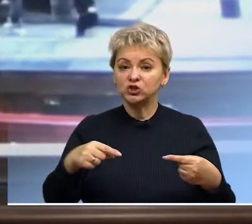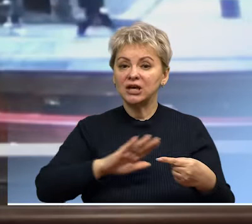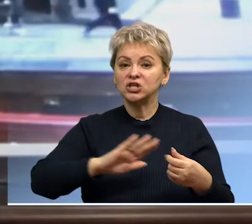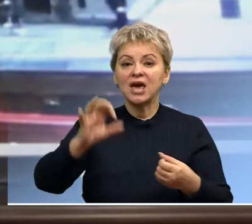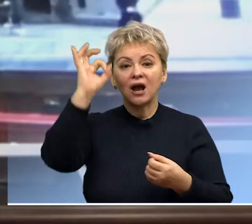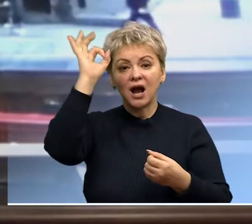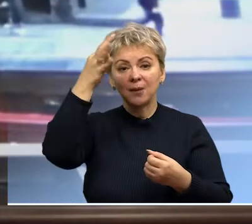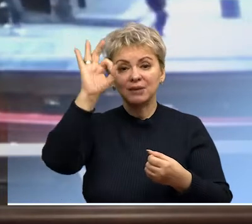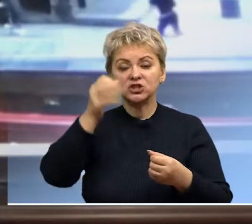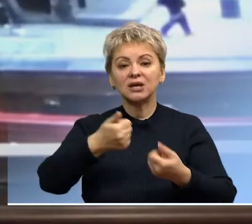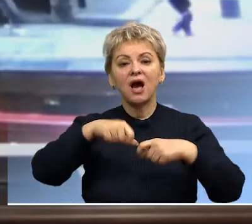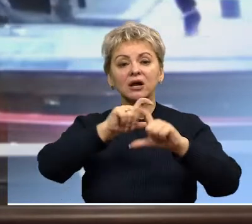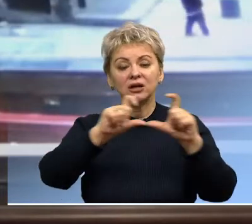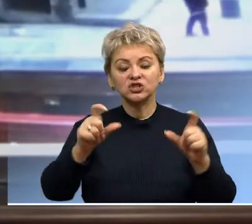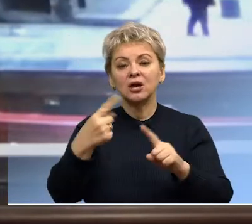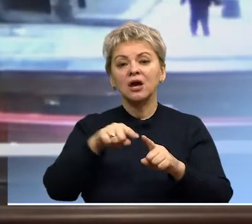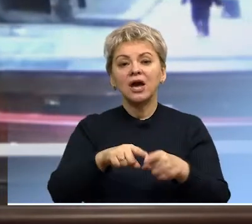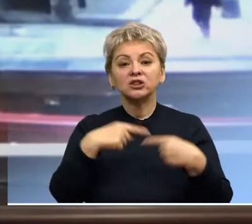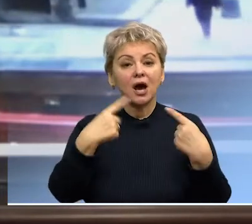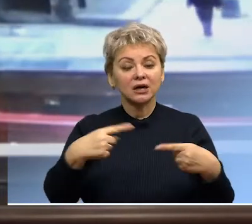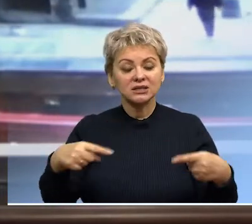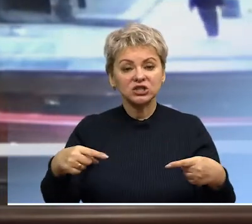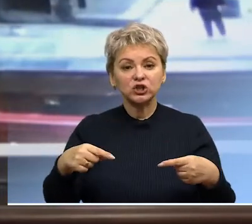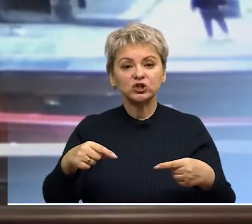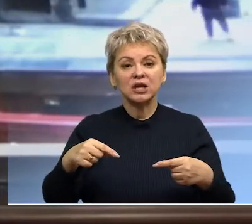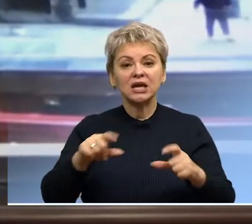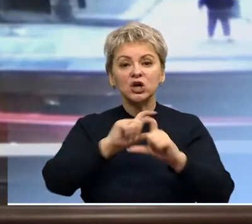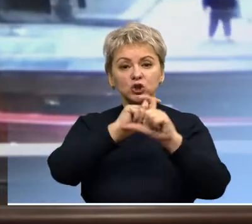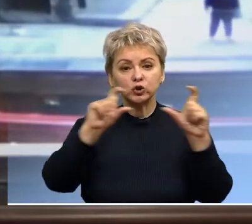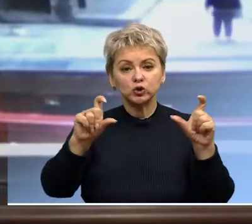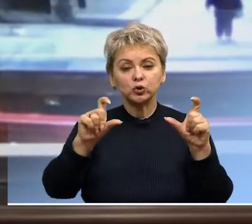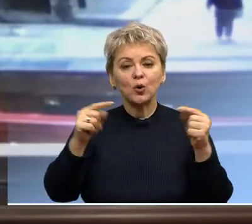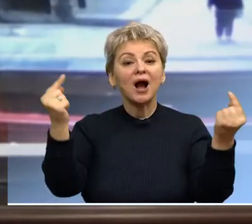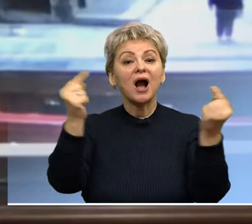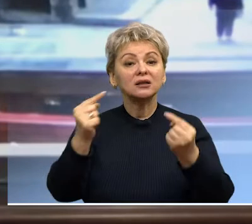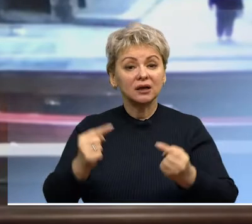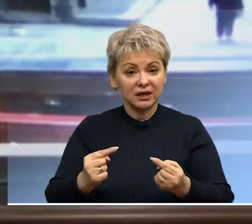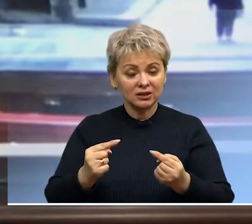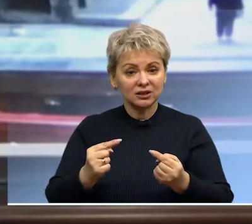различные некоммерческие объединения, это различные институты